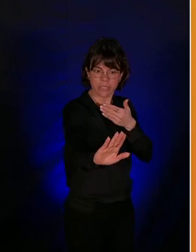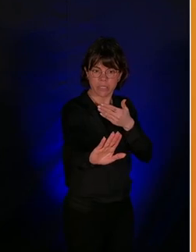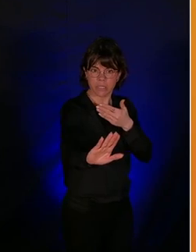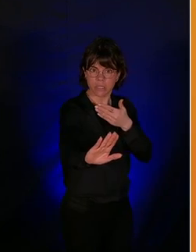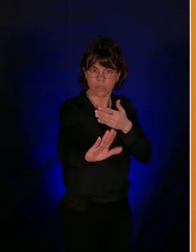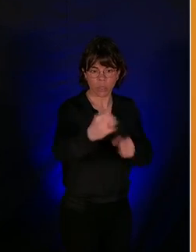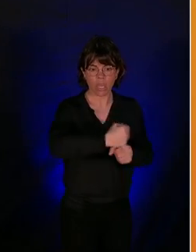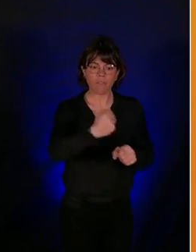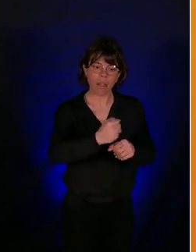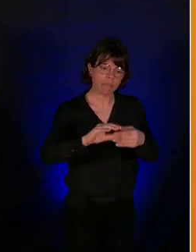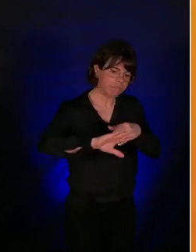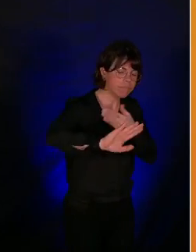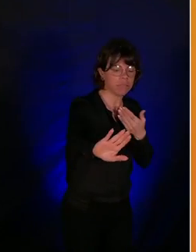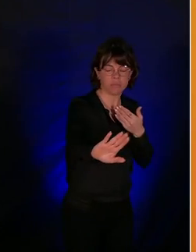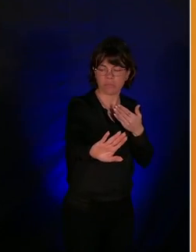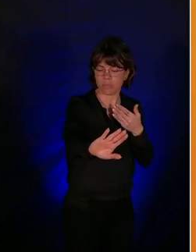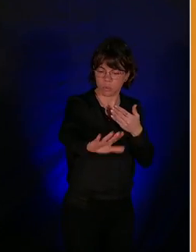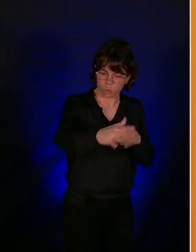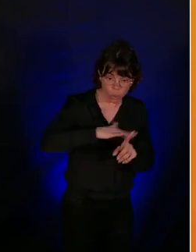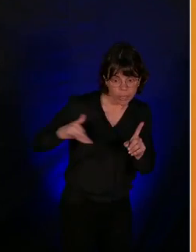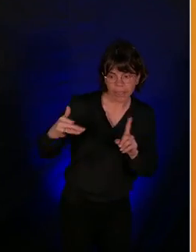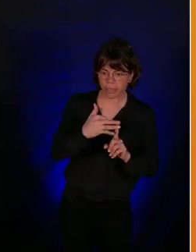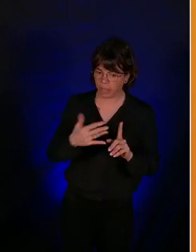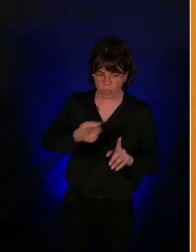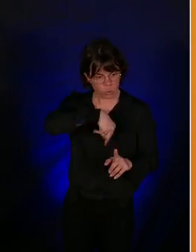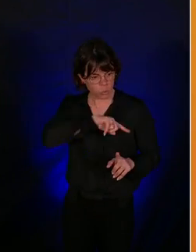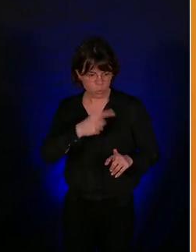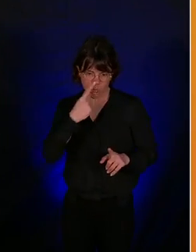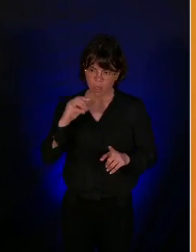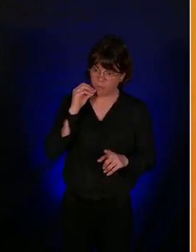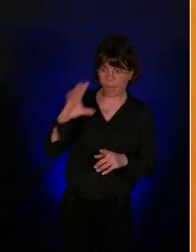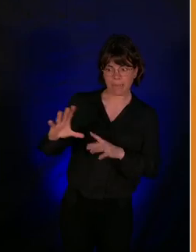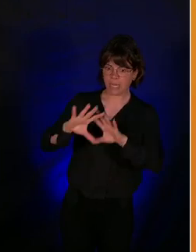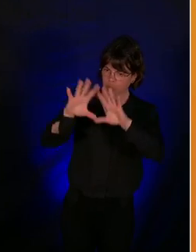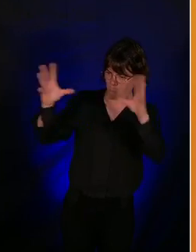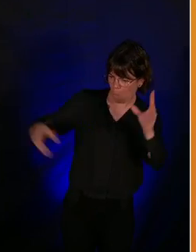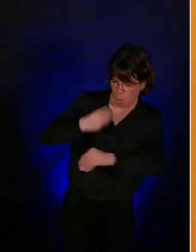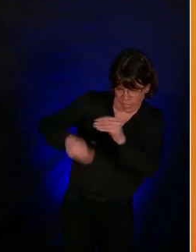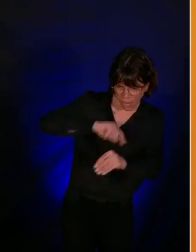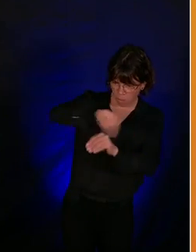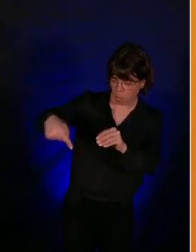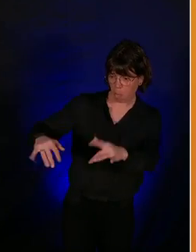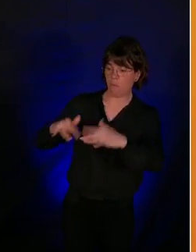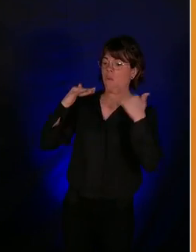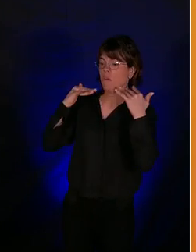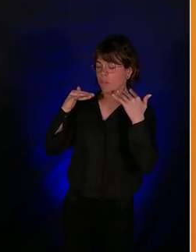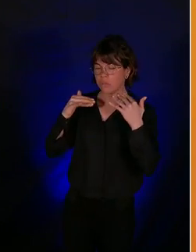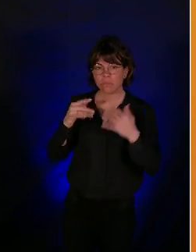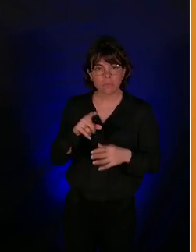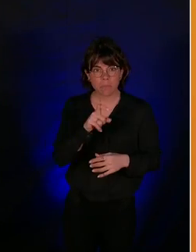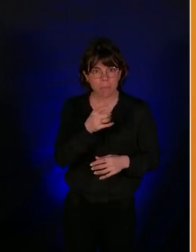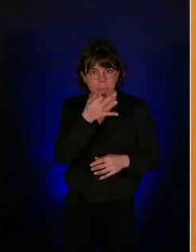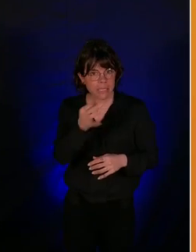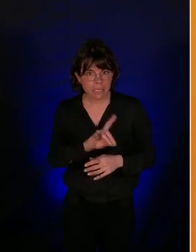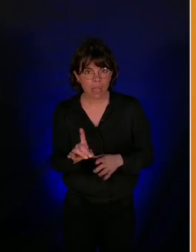monde du travail dans une société où on vit le capitalisme mondialisé c'est pas possible j'ai pas dit ça ma camarade